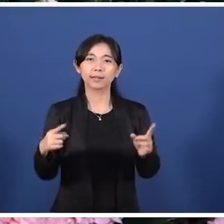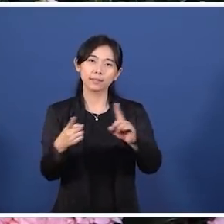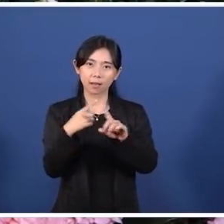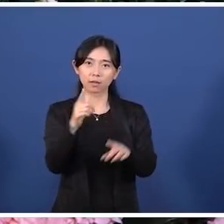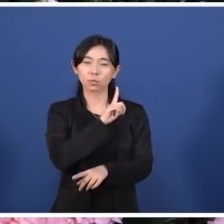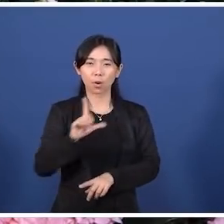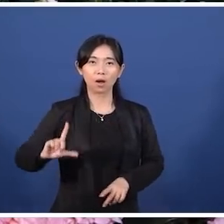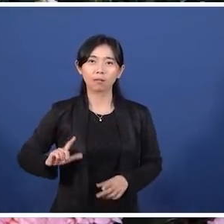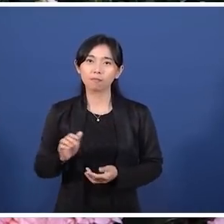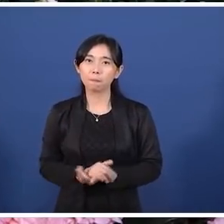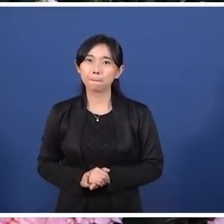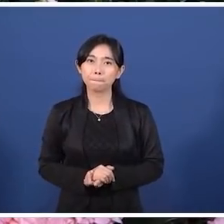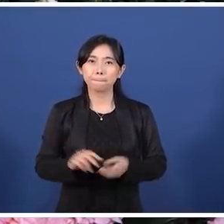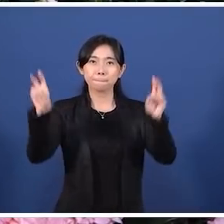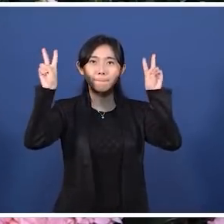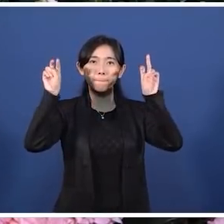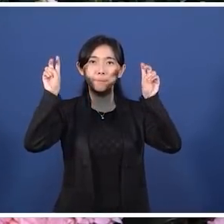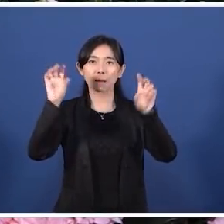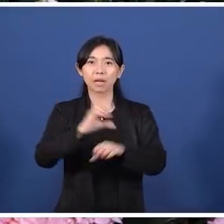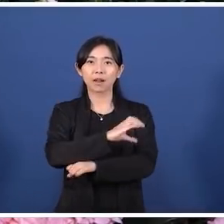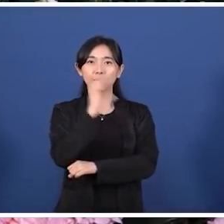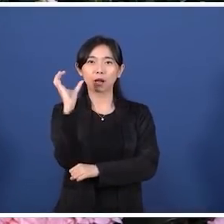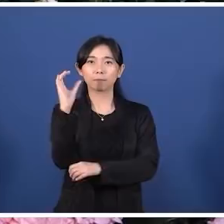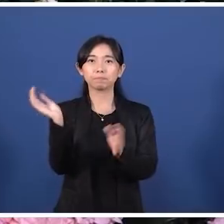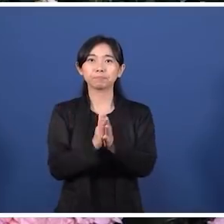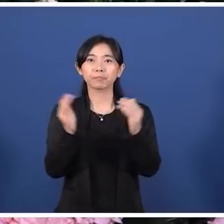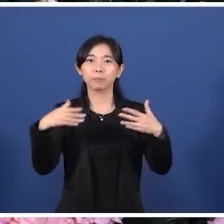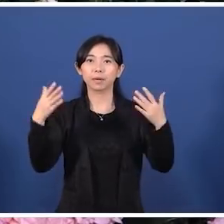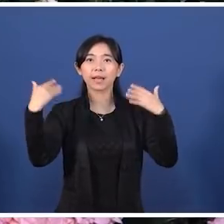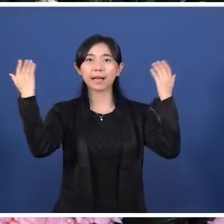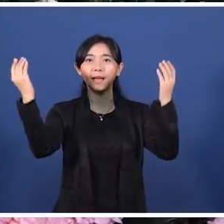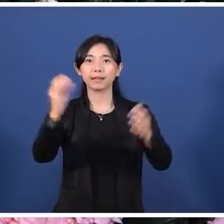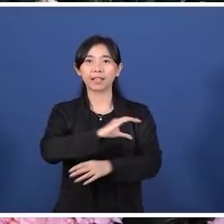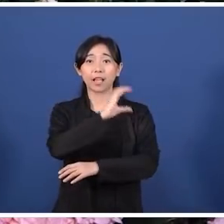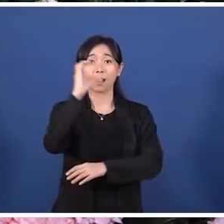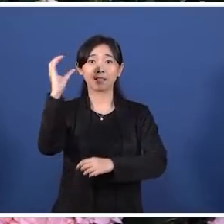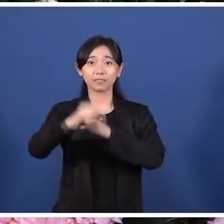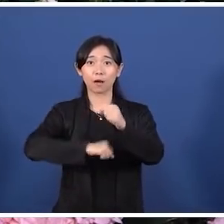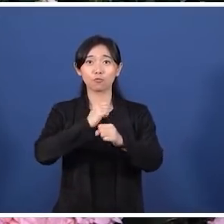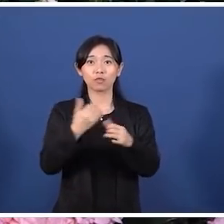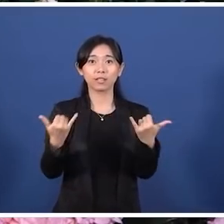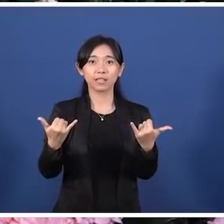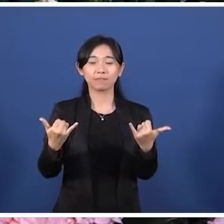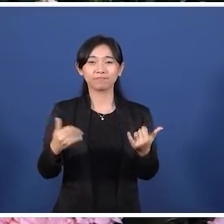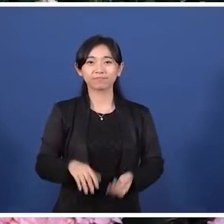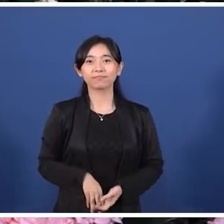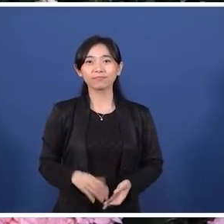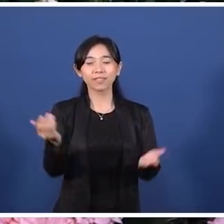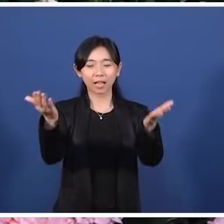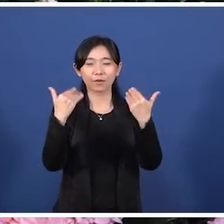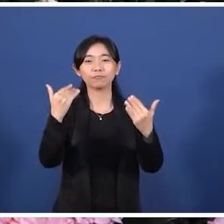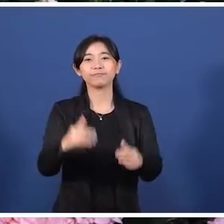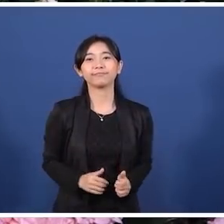sendiri. Tema Natal kita, perayaan Natal kita pada tahun ini mengajak kepada kita